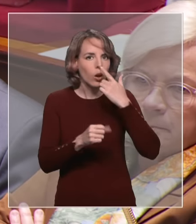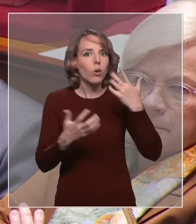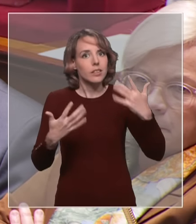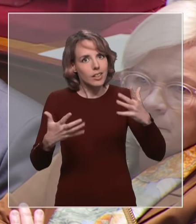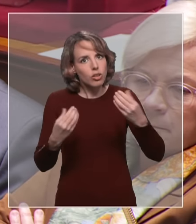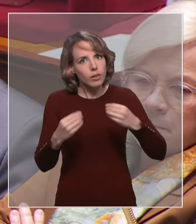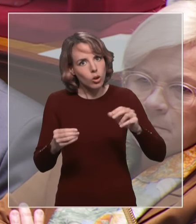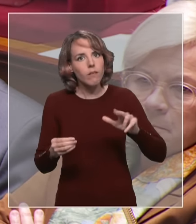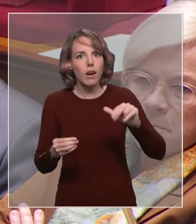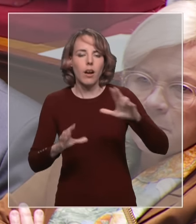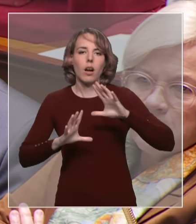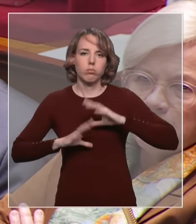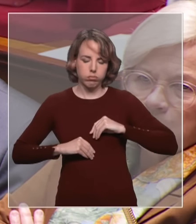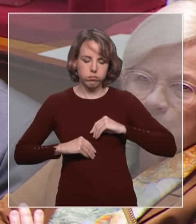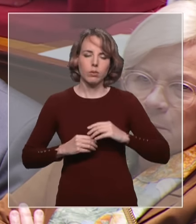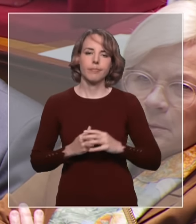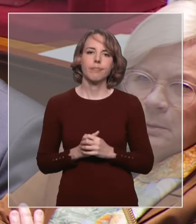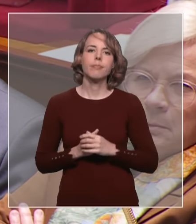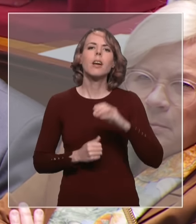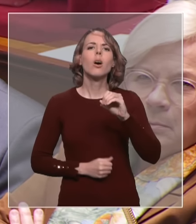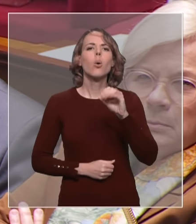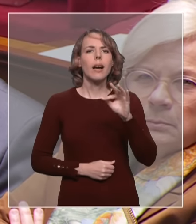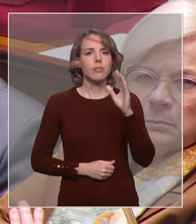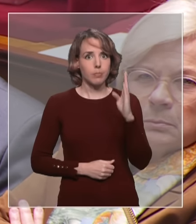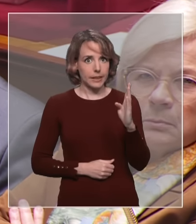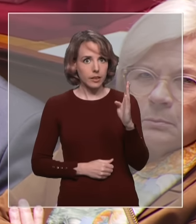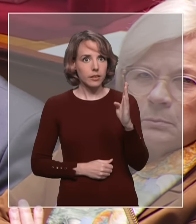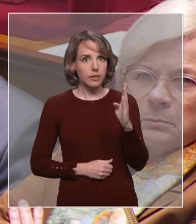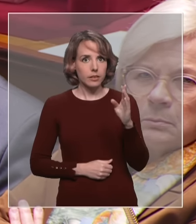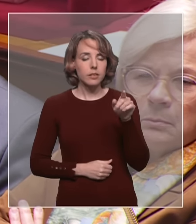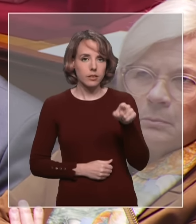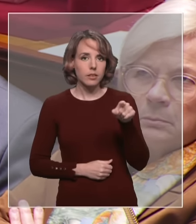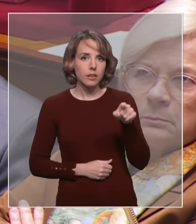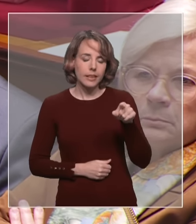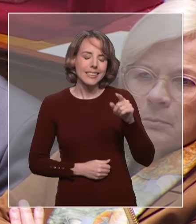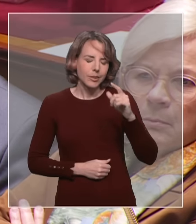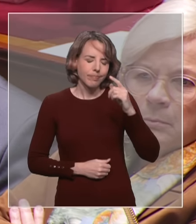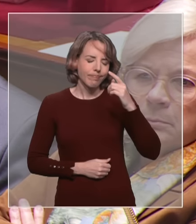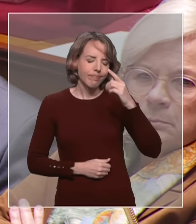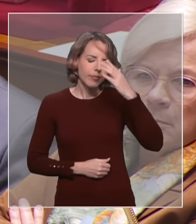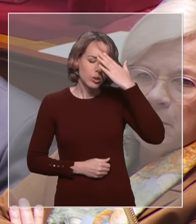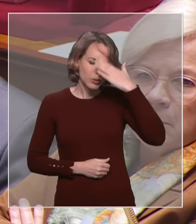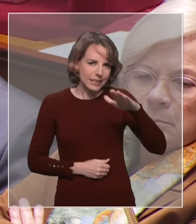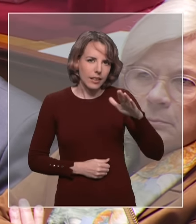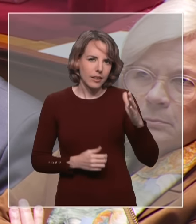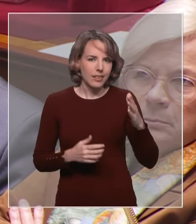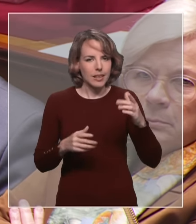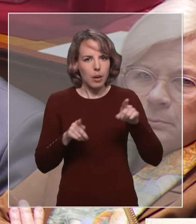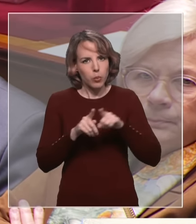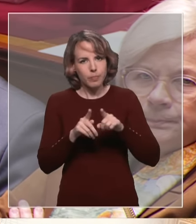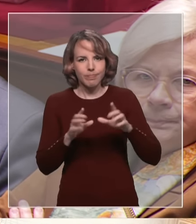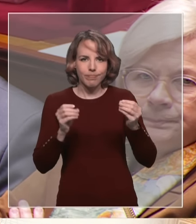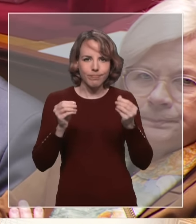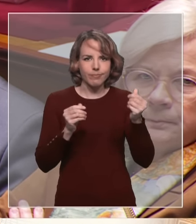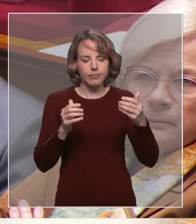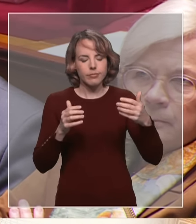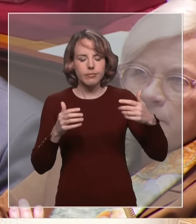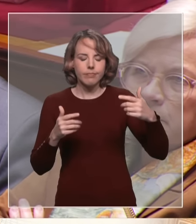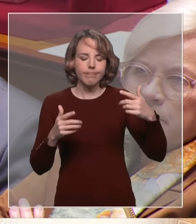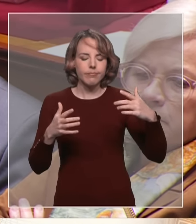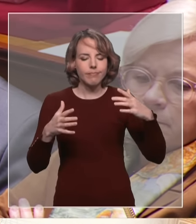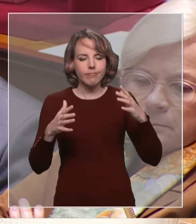évoquez un certain nombre d'organismes, l'OFB. J'ai conscience qu'il y a une incompréhension entre l'Office de la biodiversité et